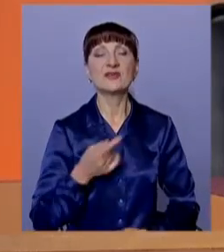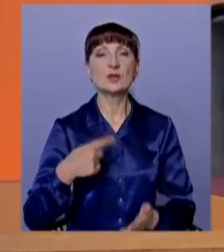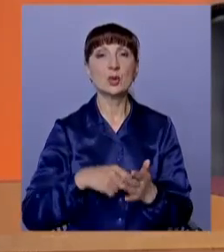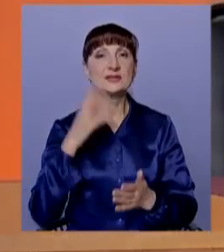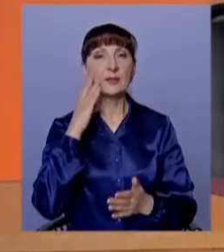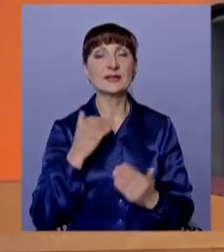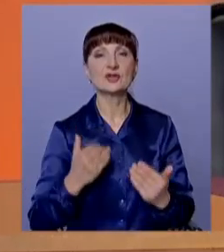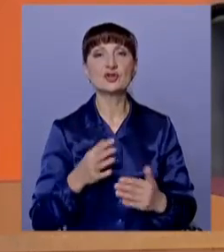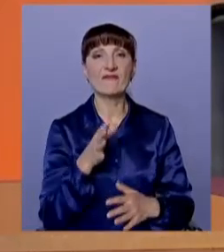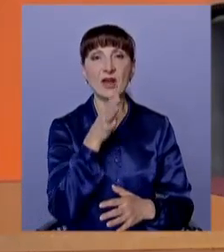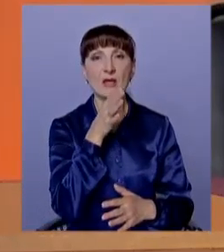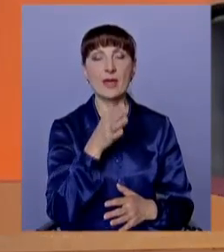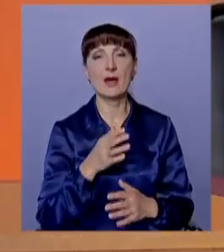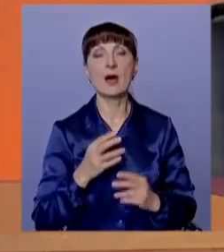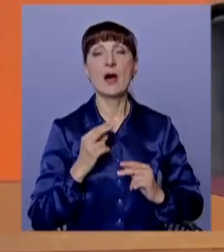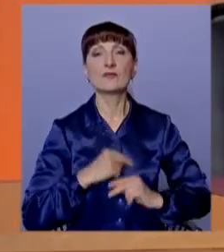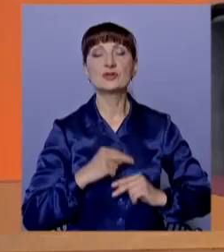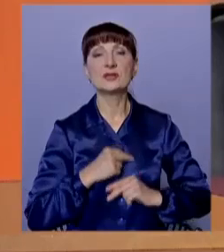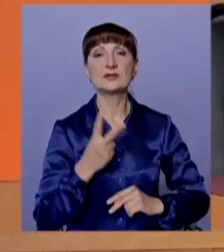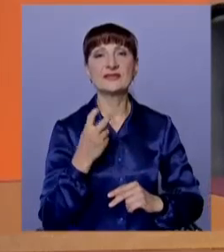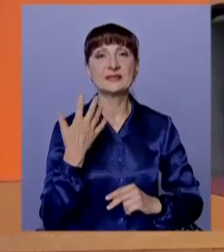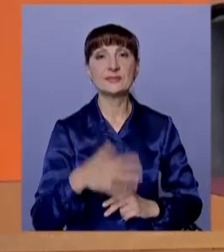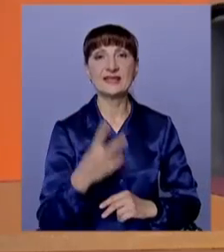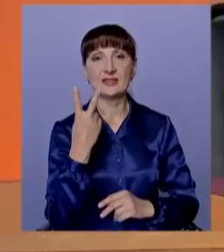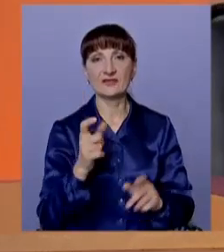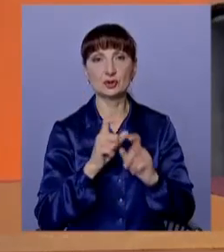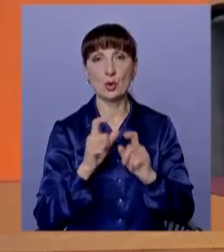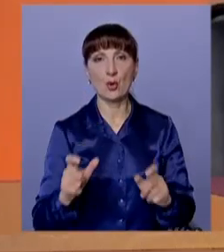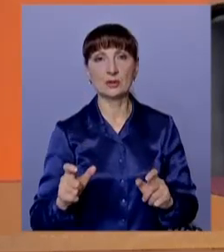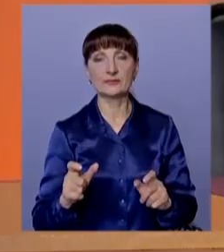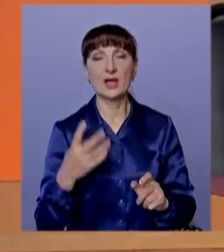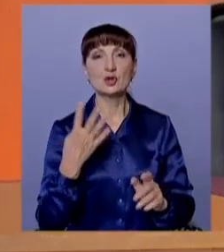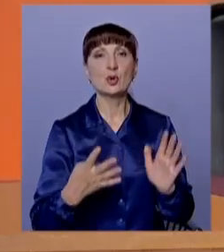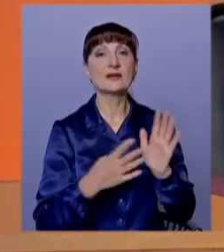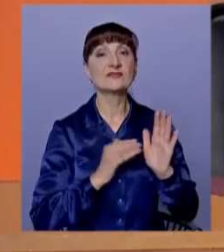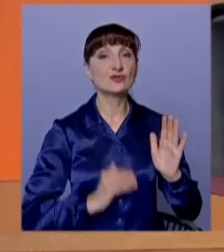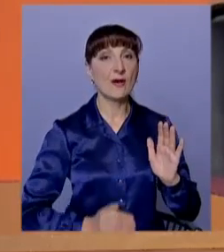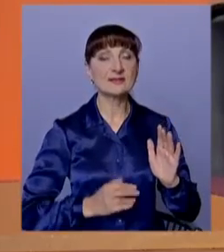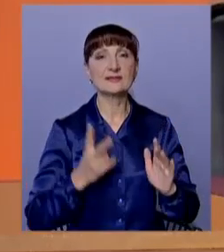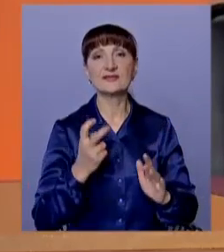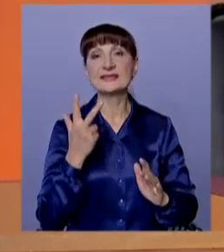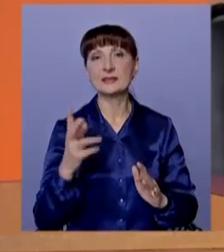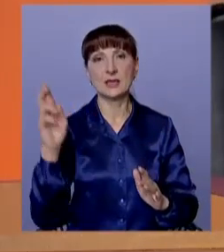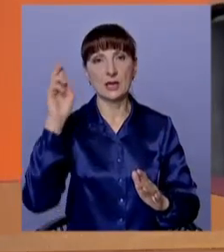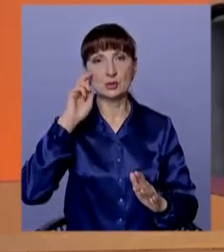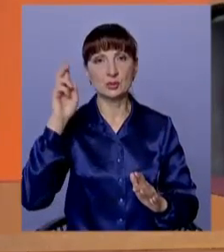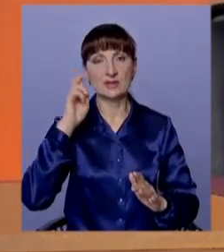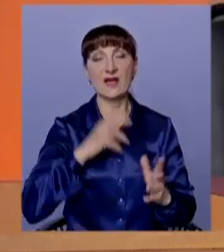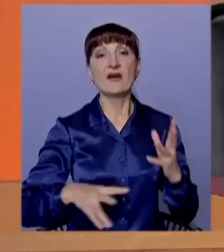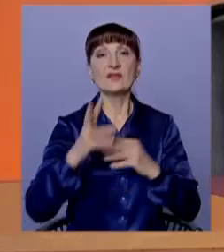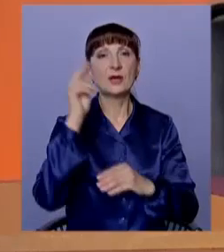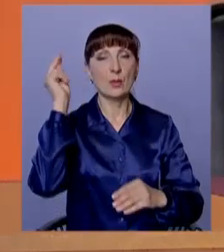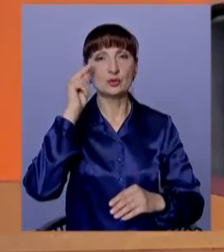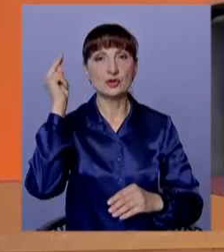Алматы в настоящее время функционирует 252 школы, это вот 49 частных и 203 государственные. В них